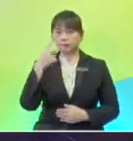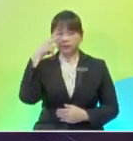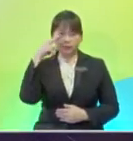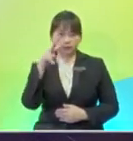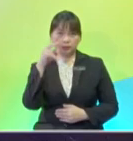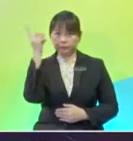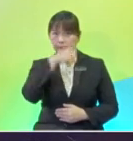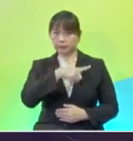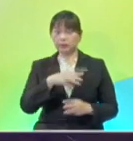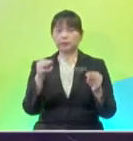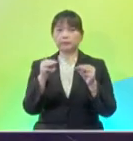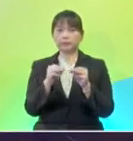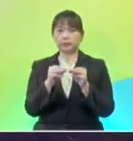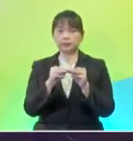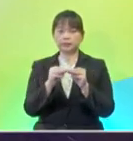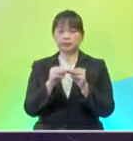dia adalah penggerak